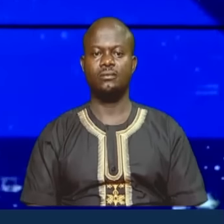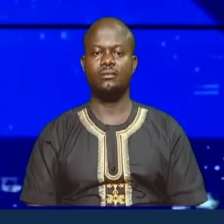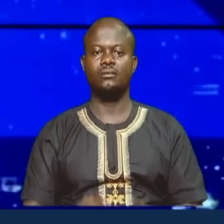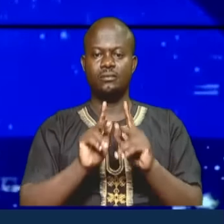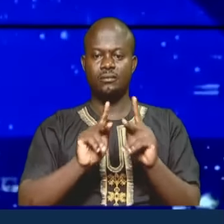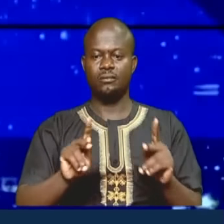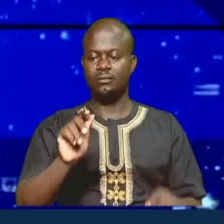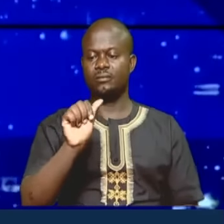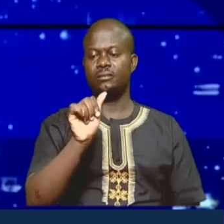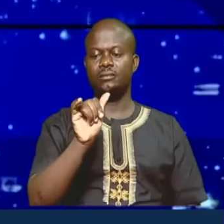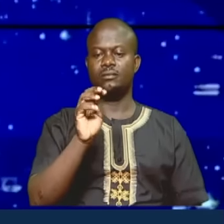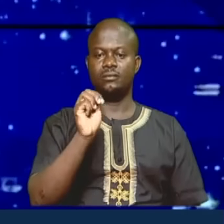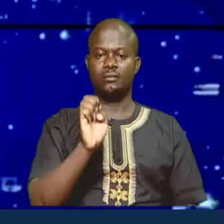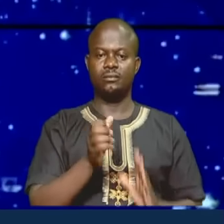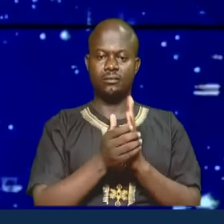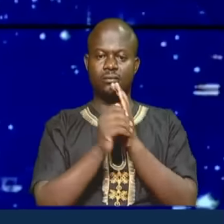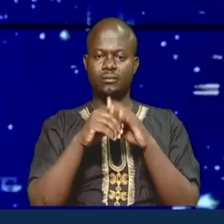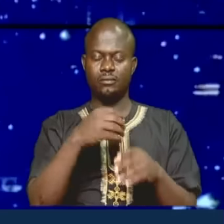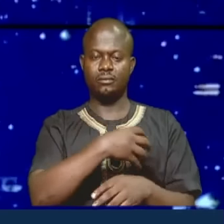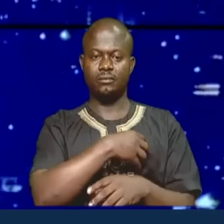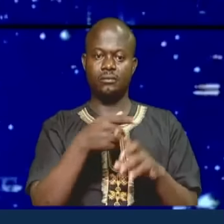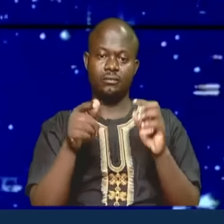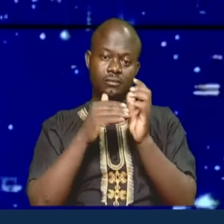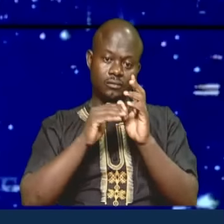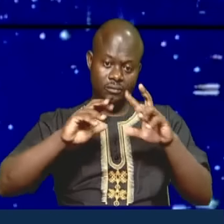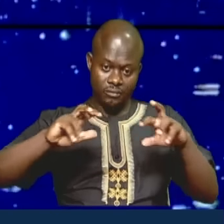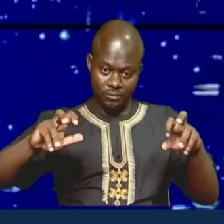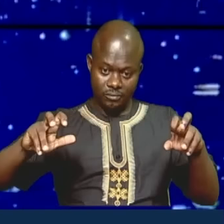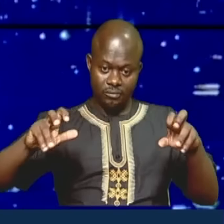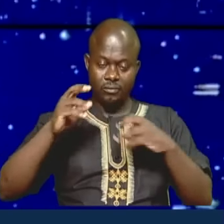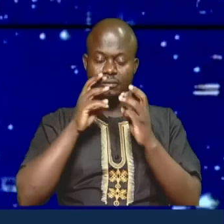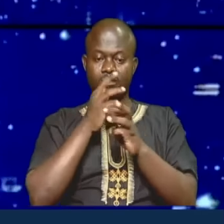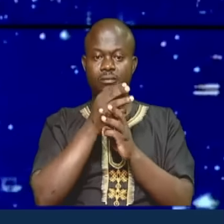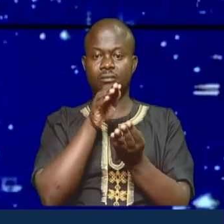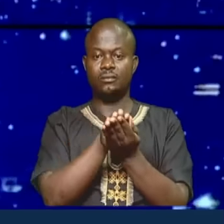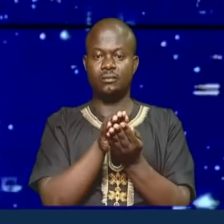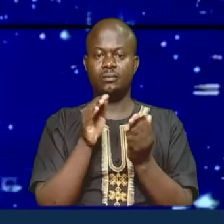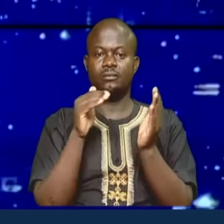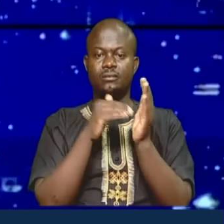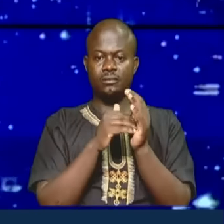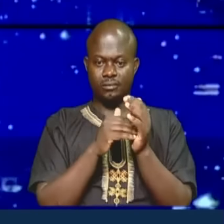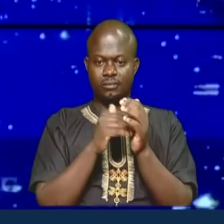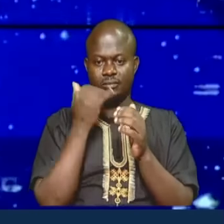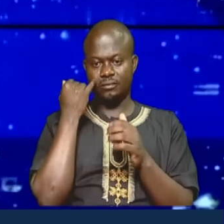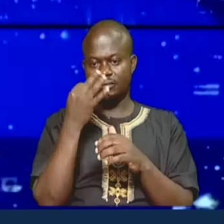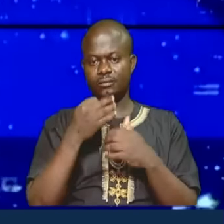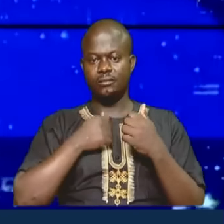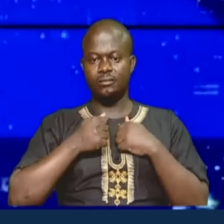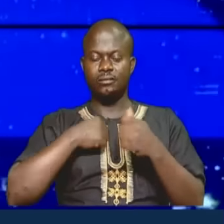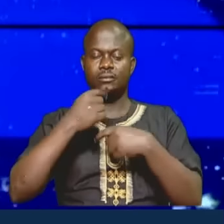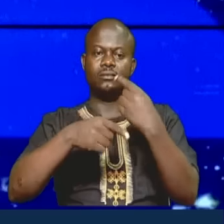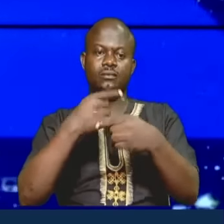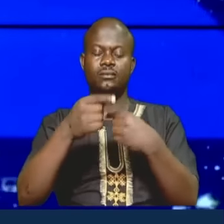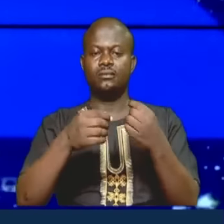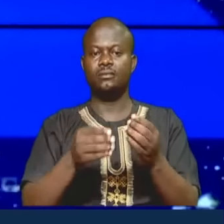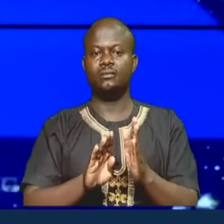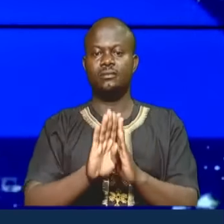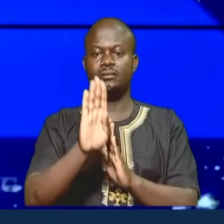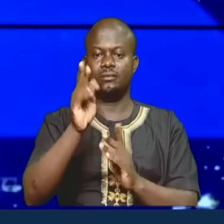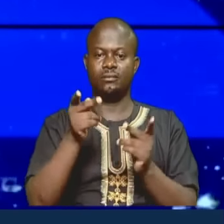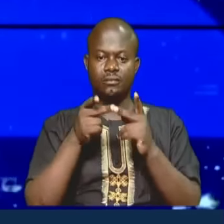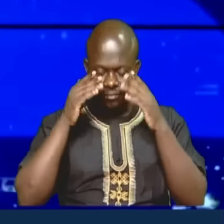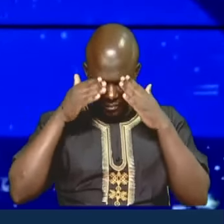Peace MN ibizi akaba ari muguke mu Kongo by'umwihariko no umushakashatsi wabanye yisi. Kurundi Rwanda ariko nubwo u Rwanda rukomeje kuzamuka haraho rugomba